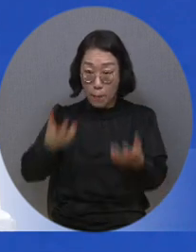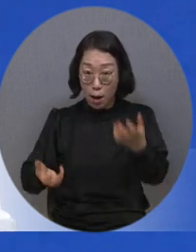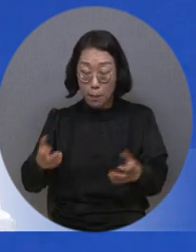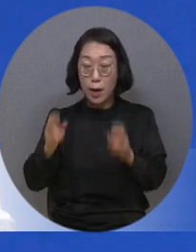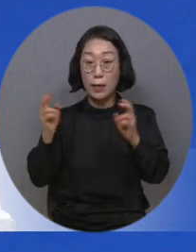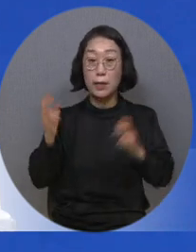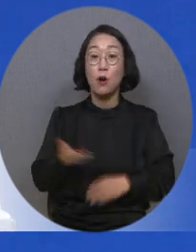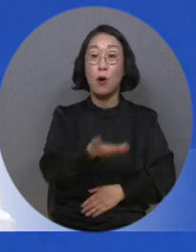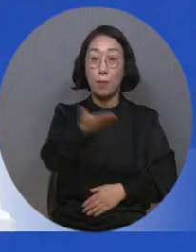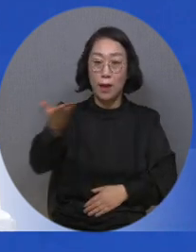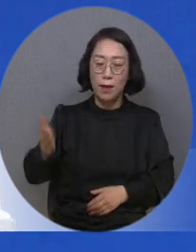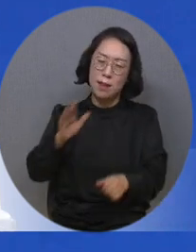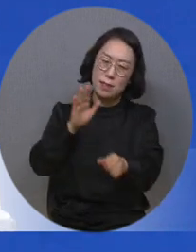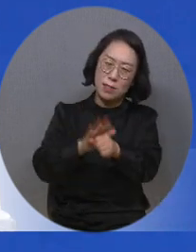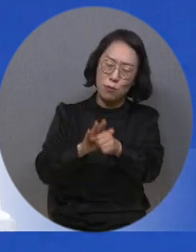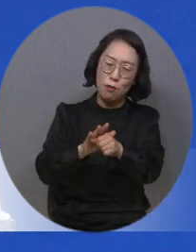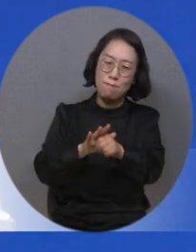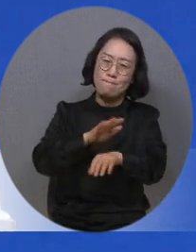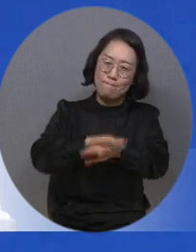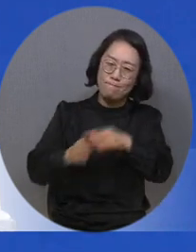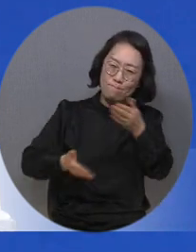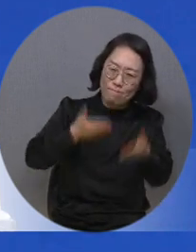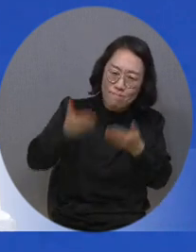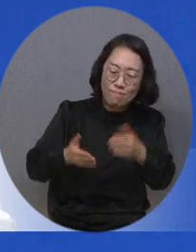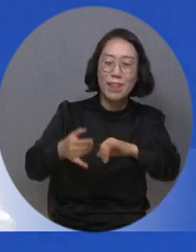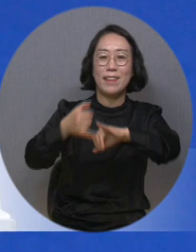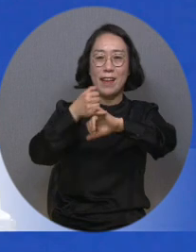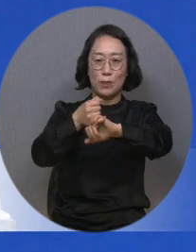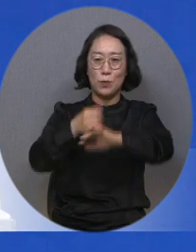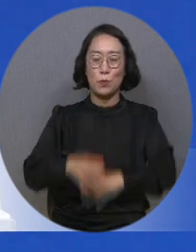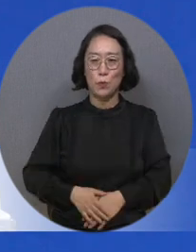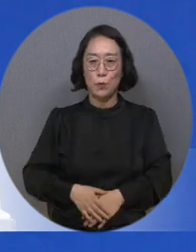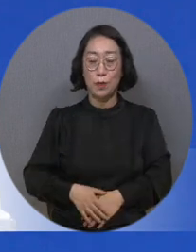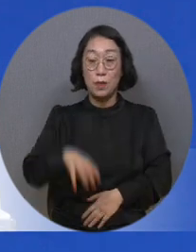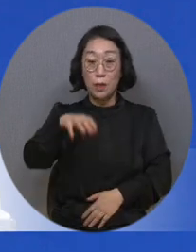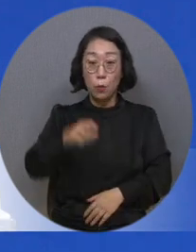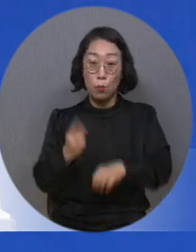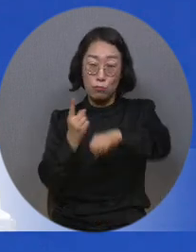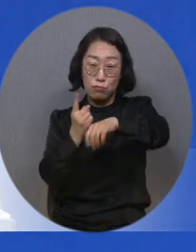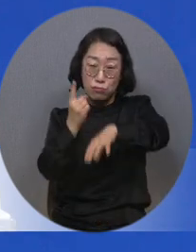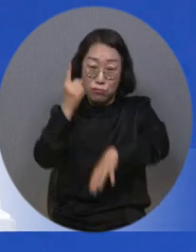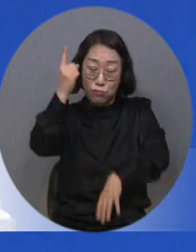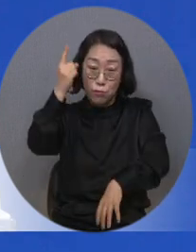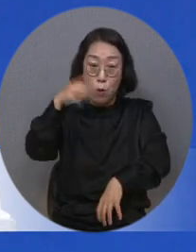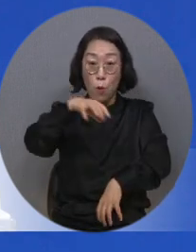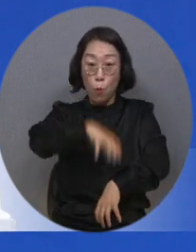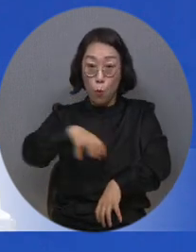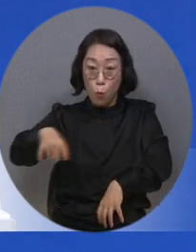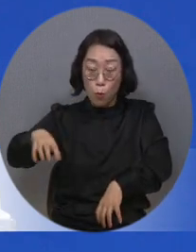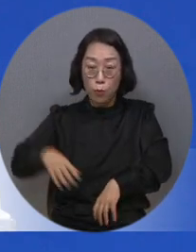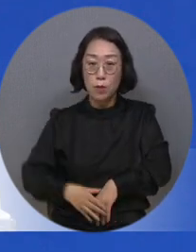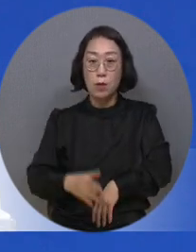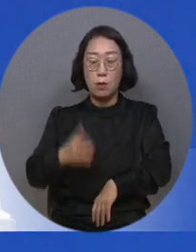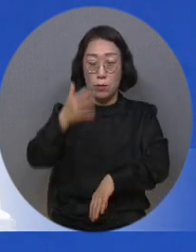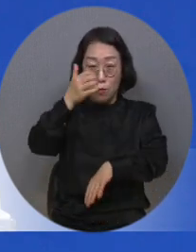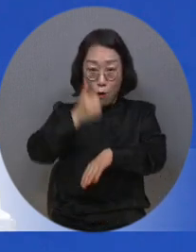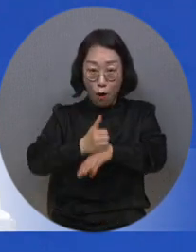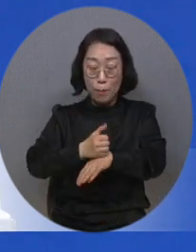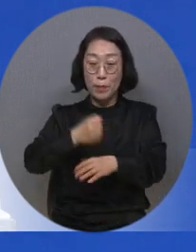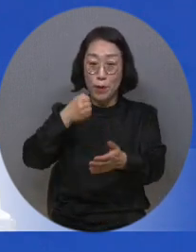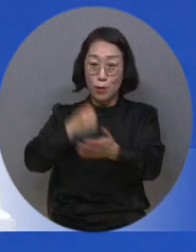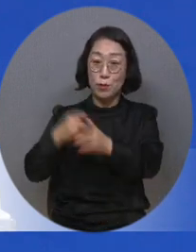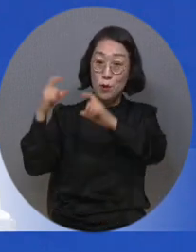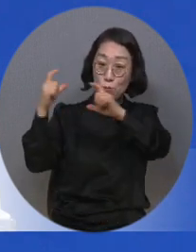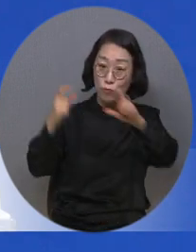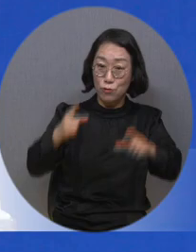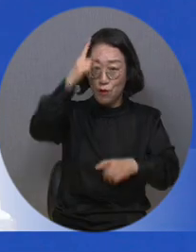지원을 아끼지 않겠다고 약속을 드립니다. 고흥 우주발사체 국가산업단지를 최종 지정해준